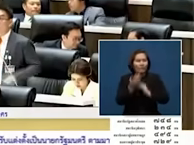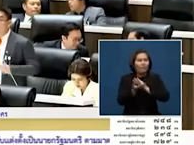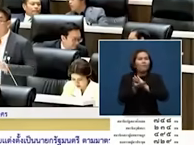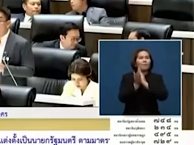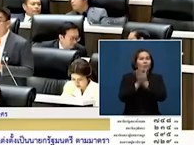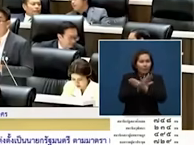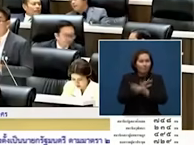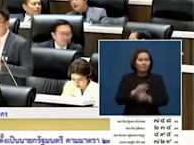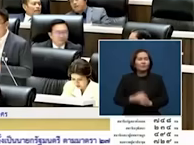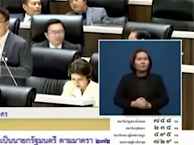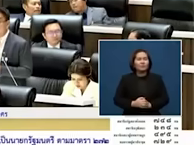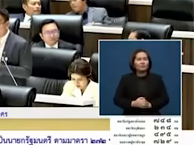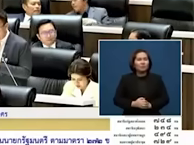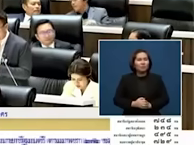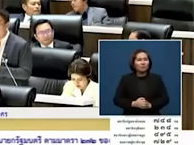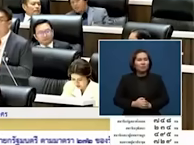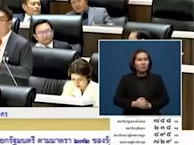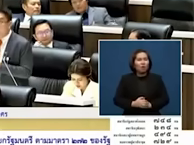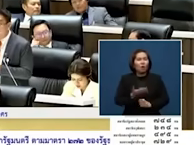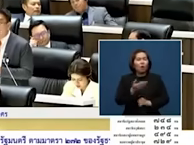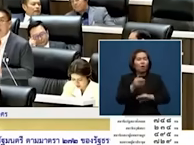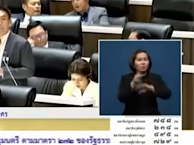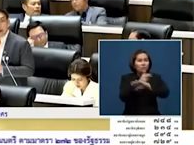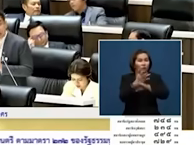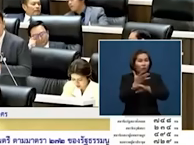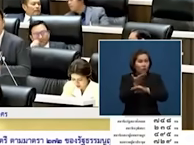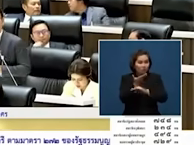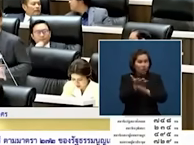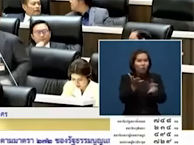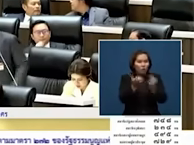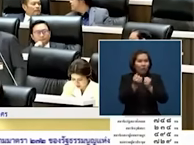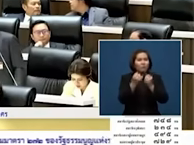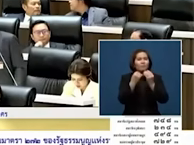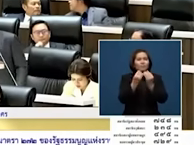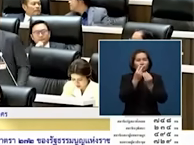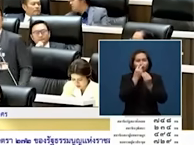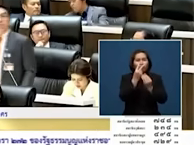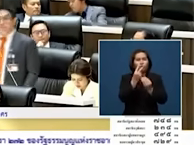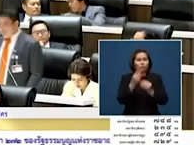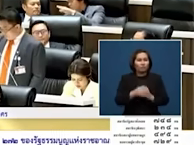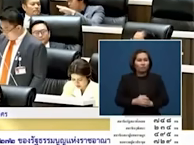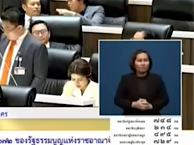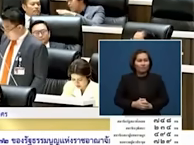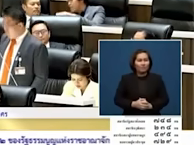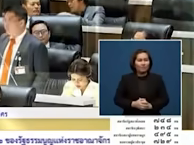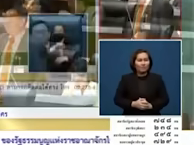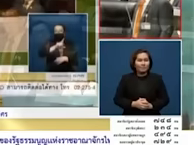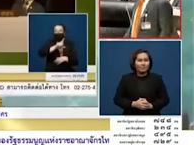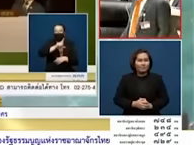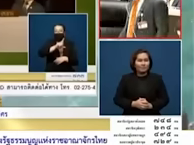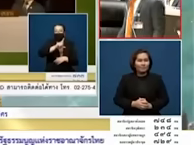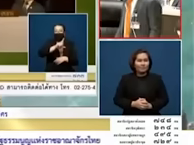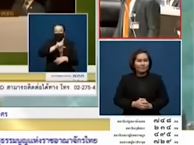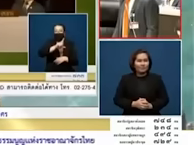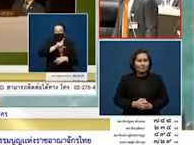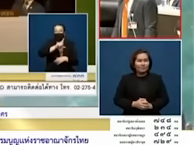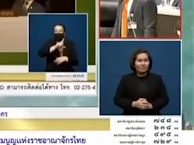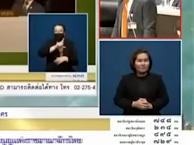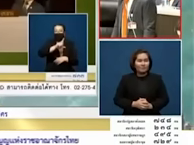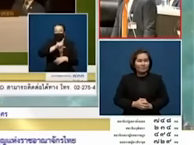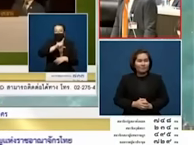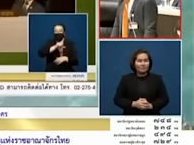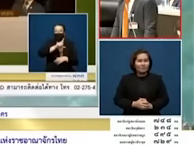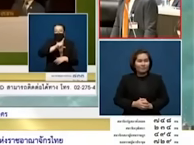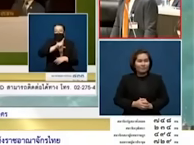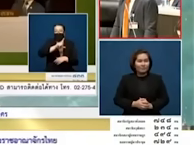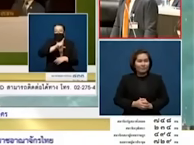ก็ไม่รู้แต่ตัวเองเซ็นอนุญาตให้ใช้ในการประชุมสภาแล้วคุณวันนอก็ขอโทษดูสภา